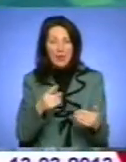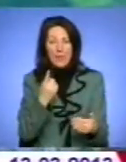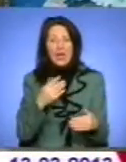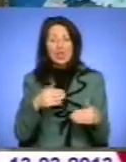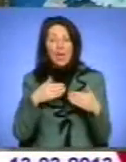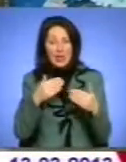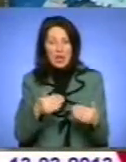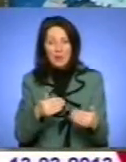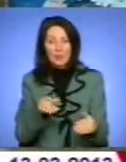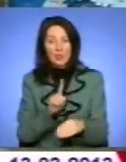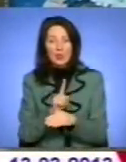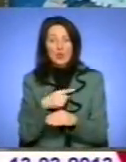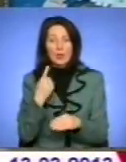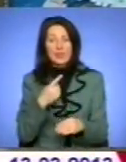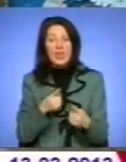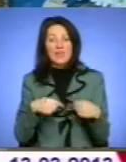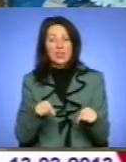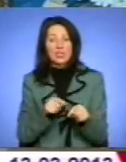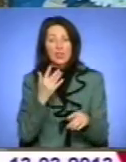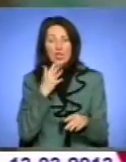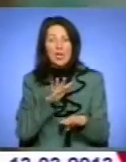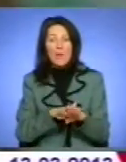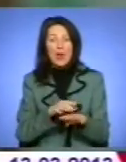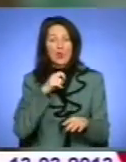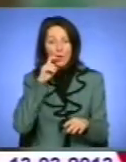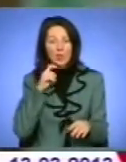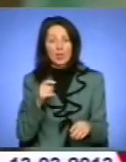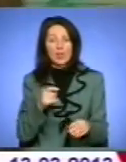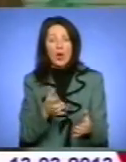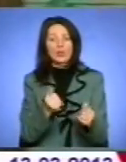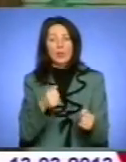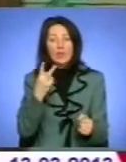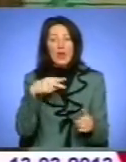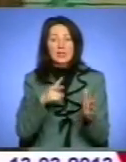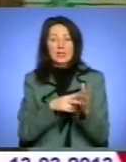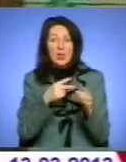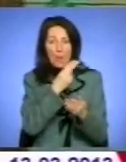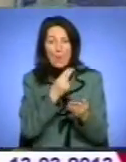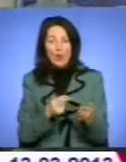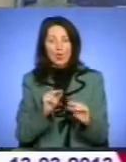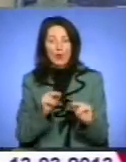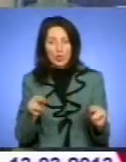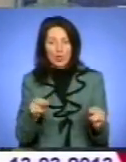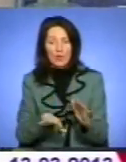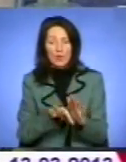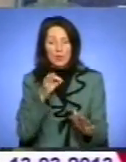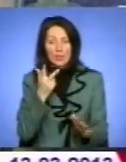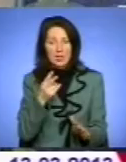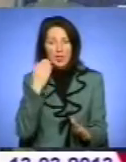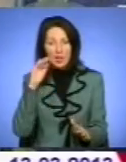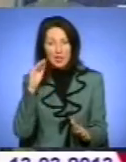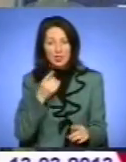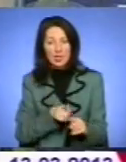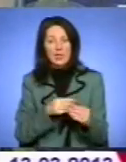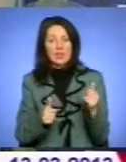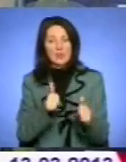Тернопільське обласне відділення Національного банку України надійшло 27 робіт учнів. Серед них обрали 3 кращих малюнки, які змагалися за